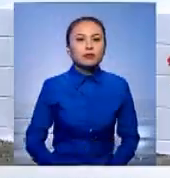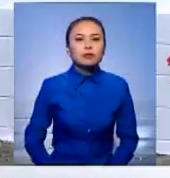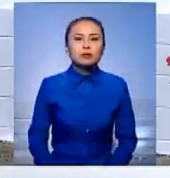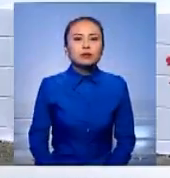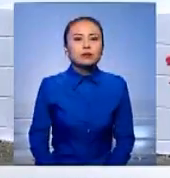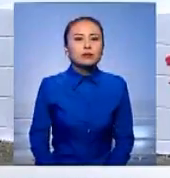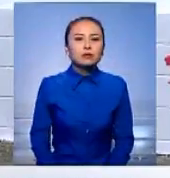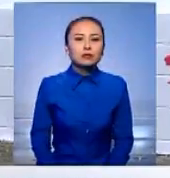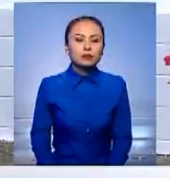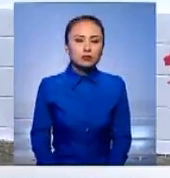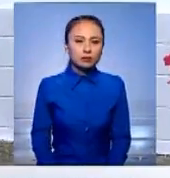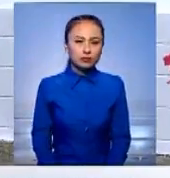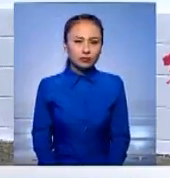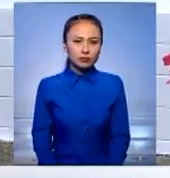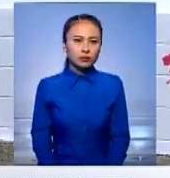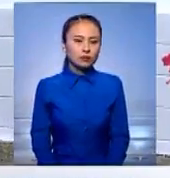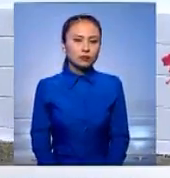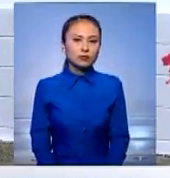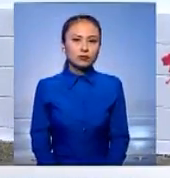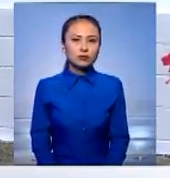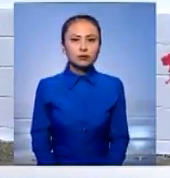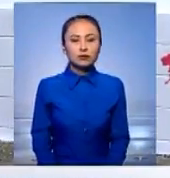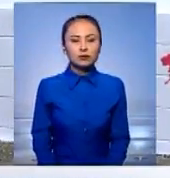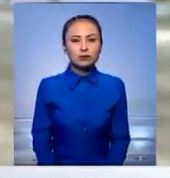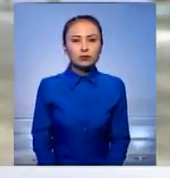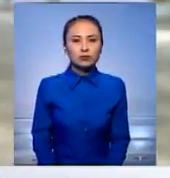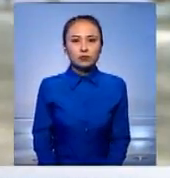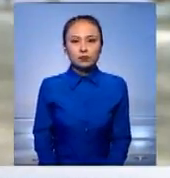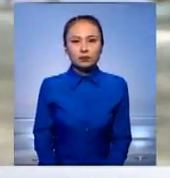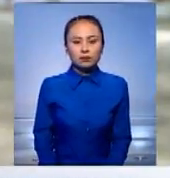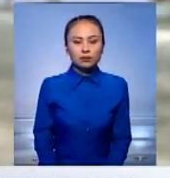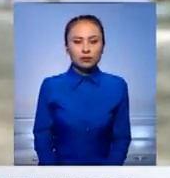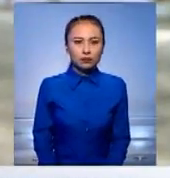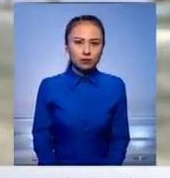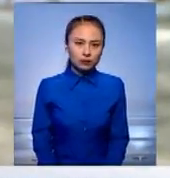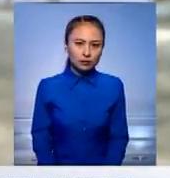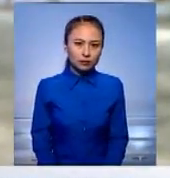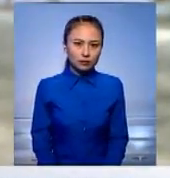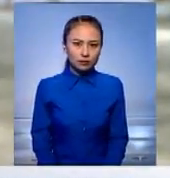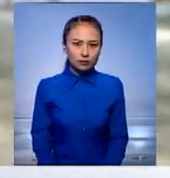бөлінді. Ақмарал Есімханова, Марат Игіліков және Самат Оспанов, Хабар 24, Павлодар.